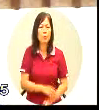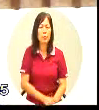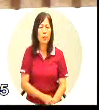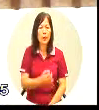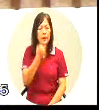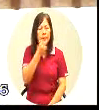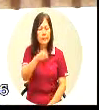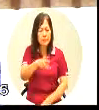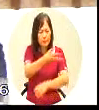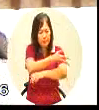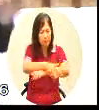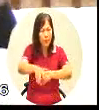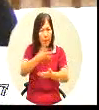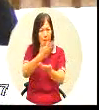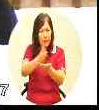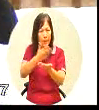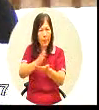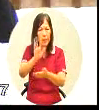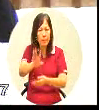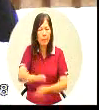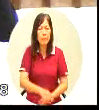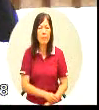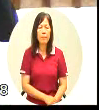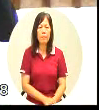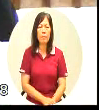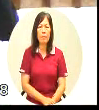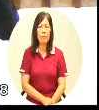大牌啊，从